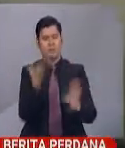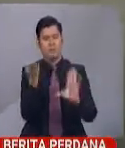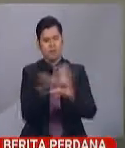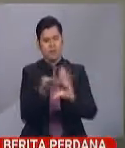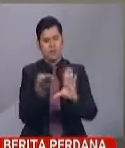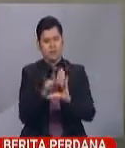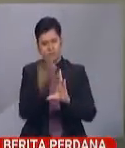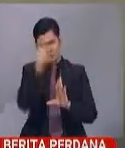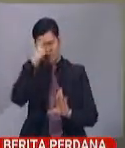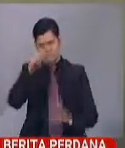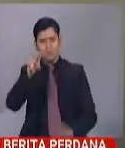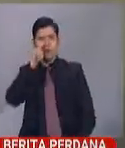bersambung